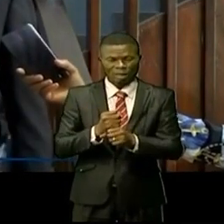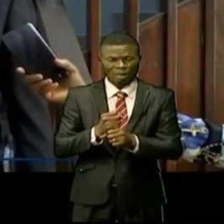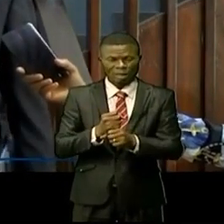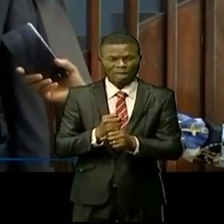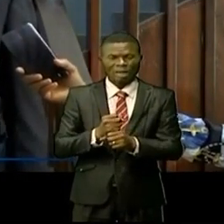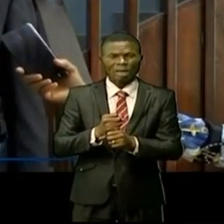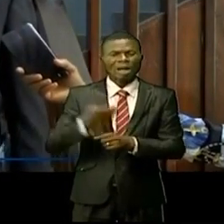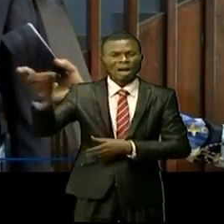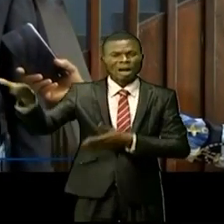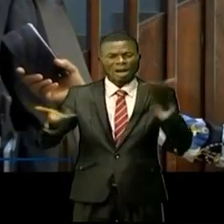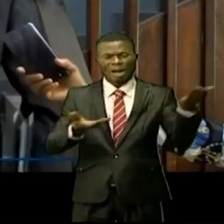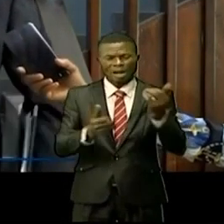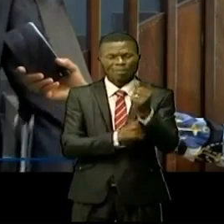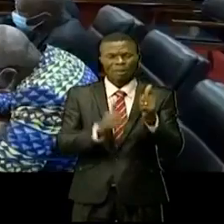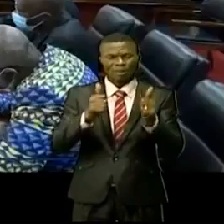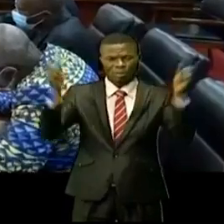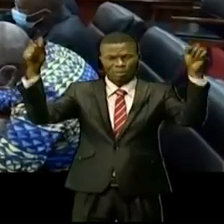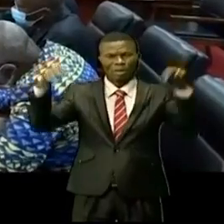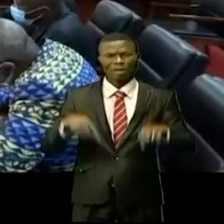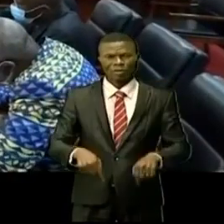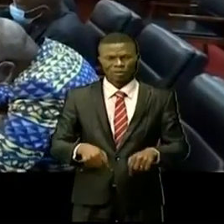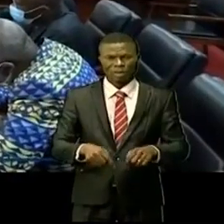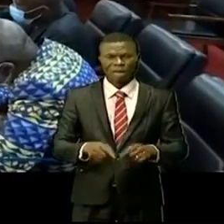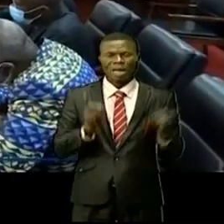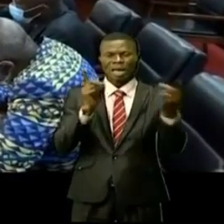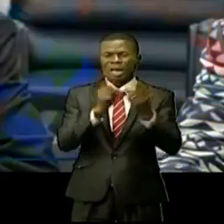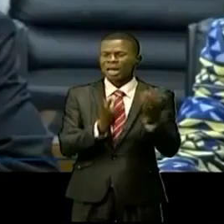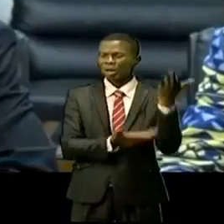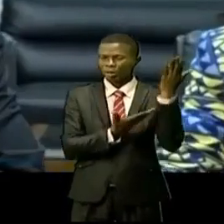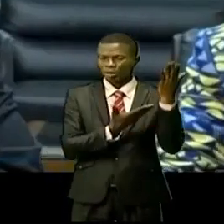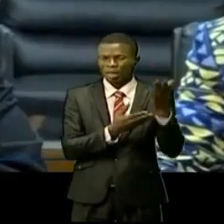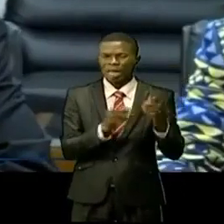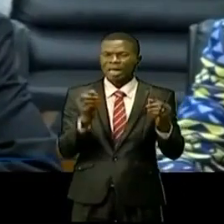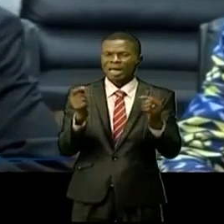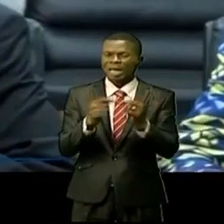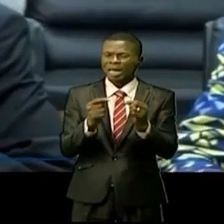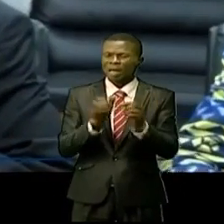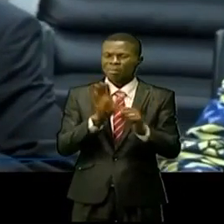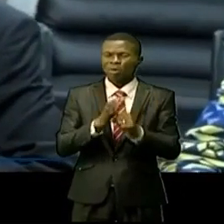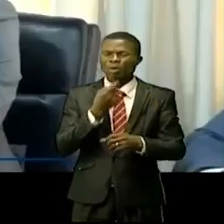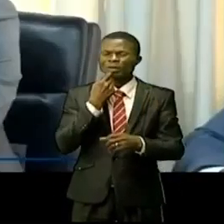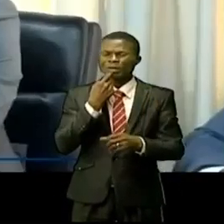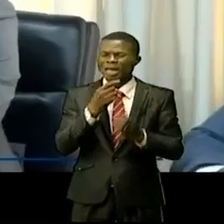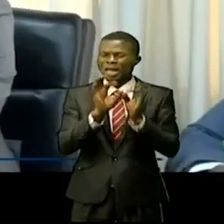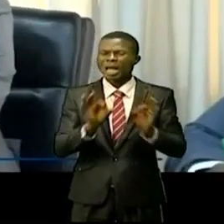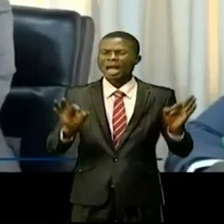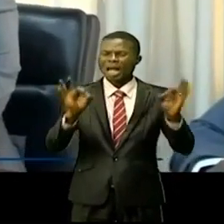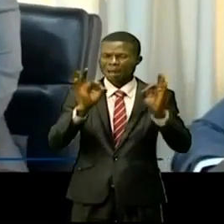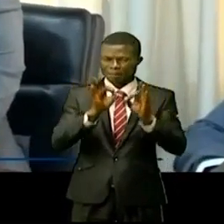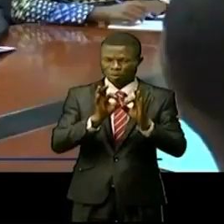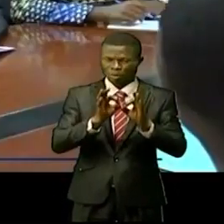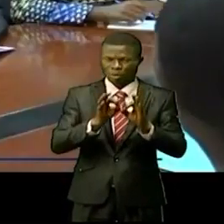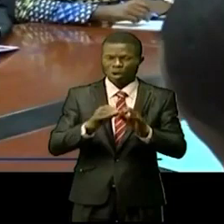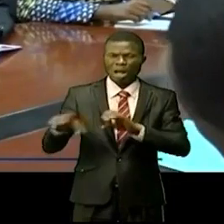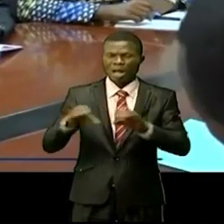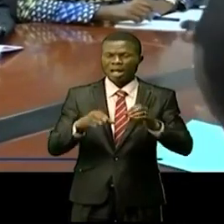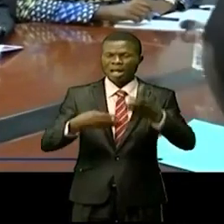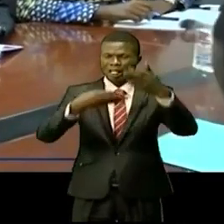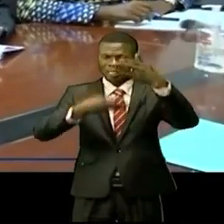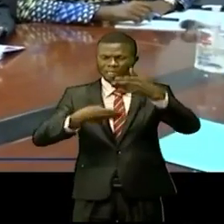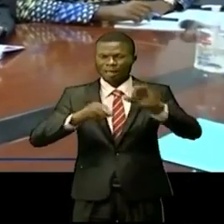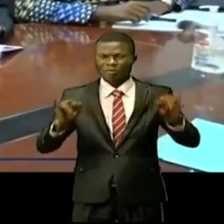conditions les délégations qui vont venir. Un rendez-vous important, une rencontre historique, un événement de puissance. Le 9e jeu